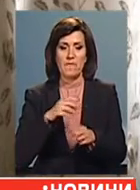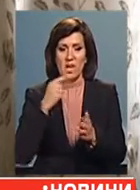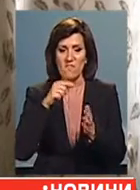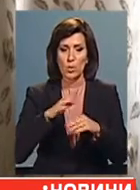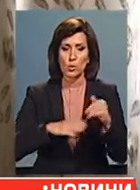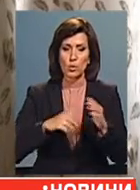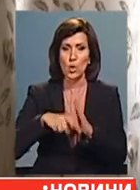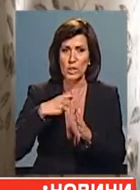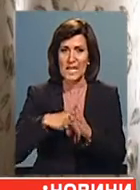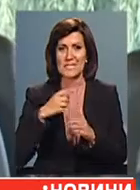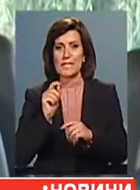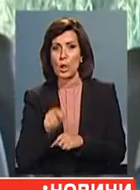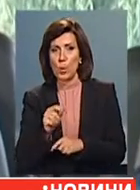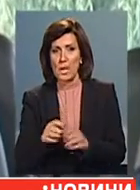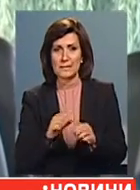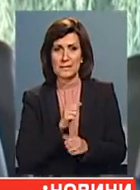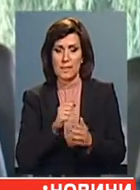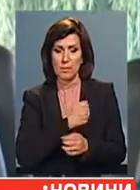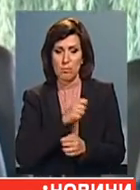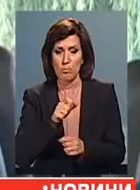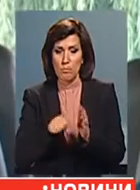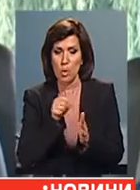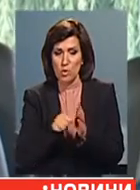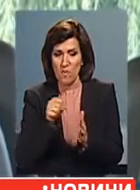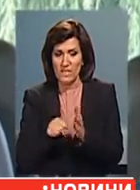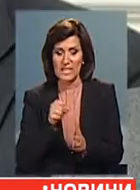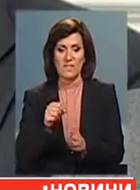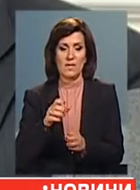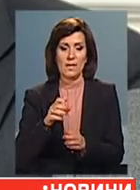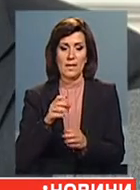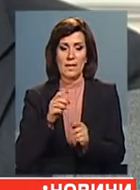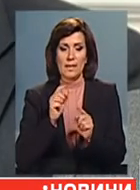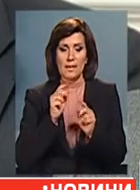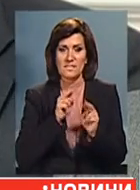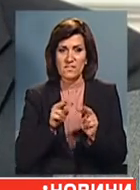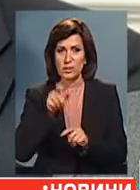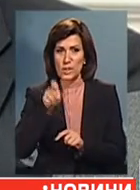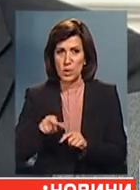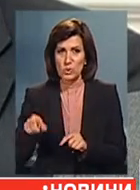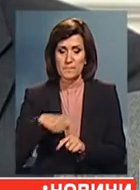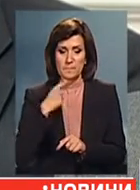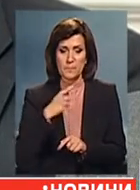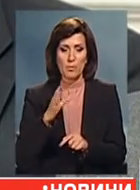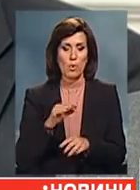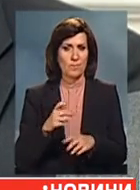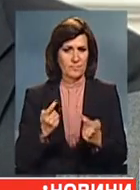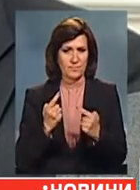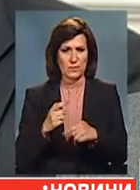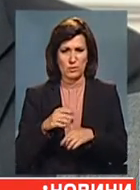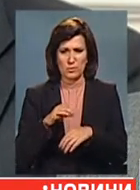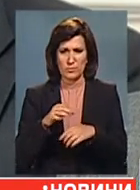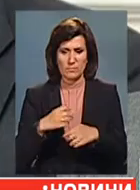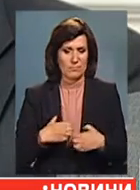донецьких і луганських бойовиків. Серед них військові, журналісти, волонтери і цивільні. Свідчення наших людей говорить про людську жорстокість і